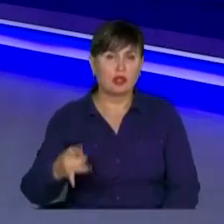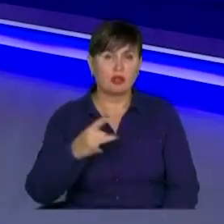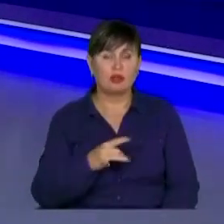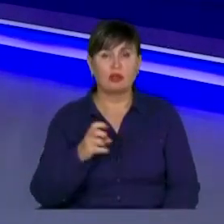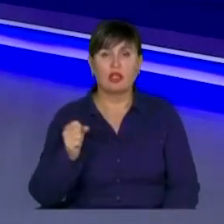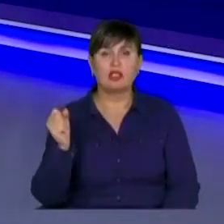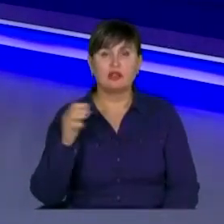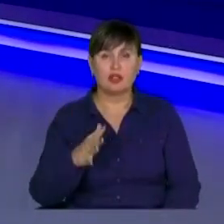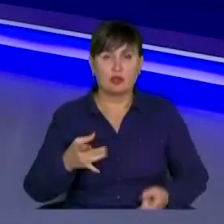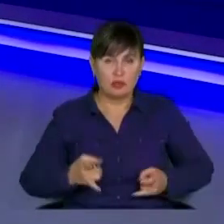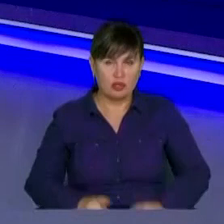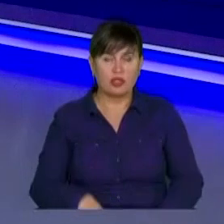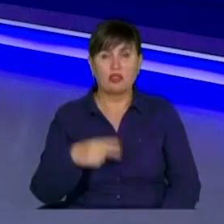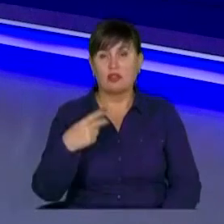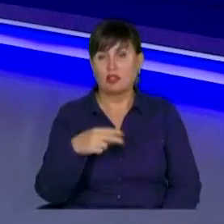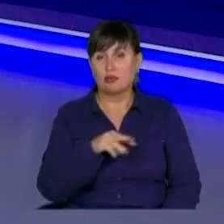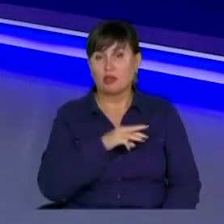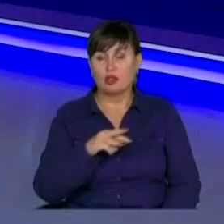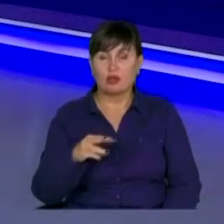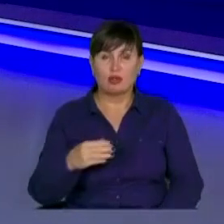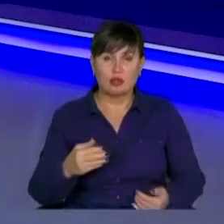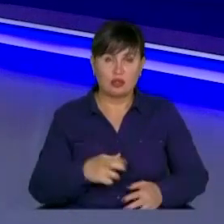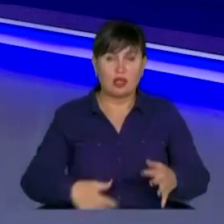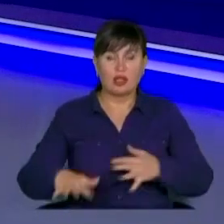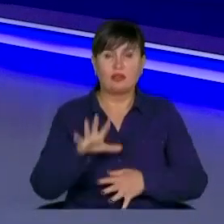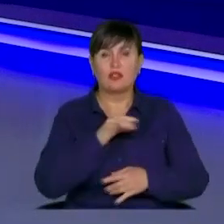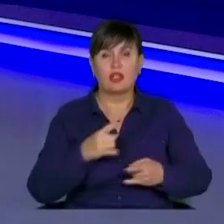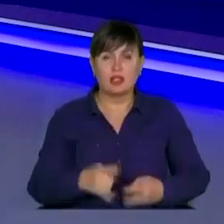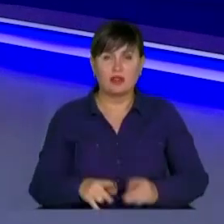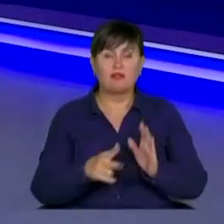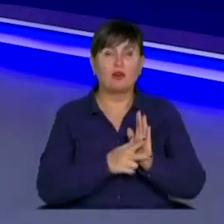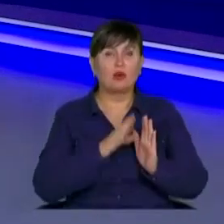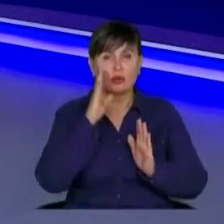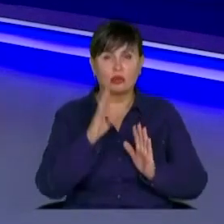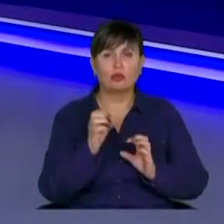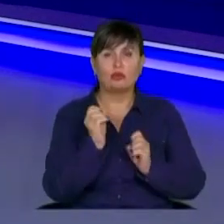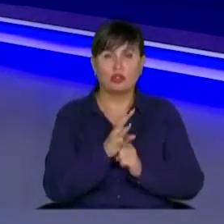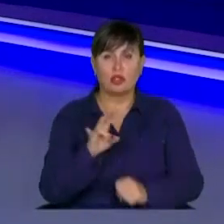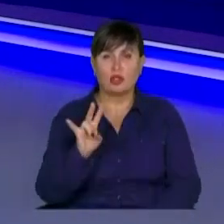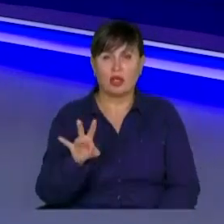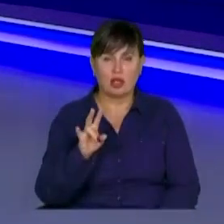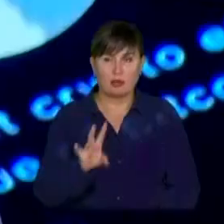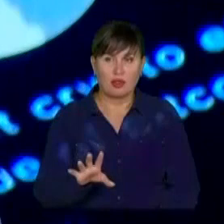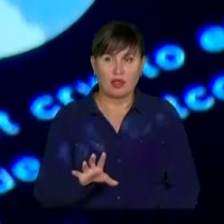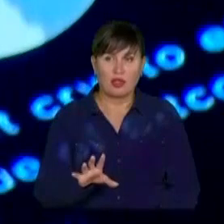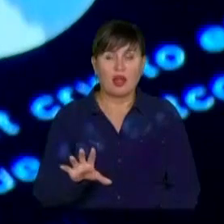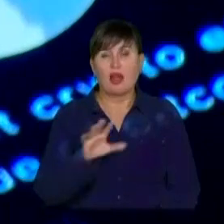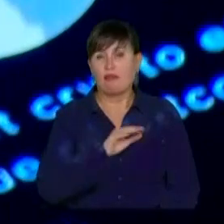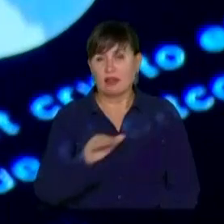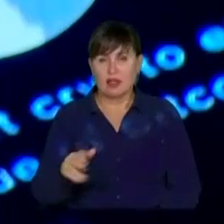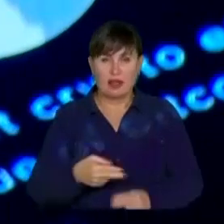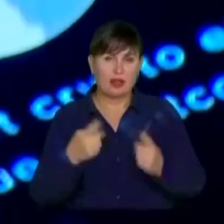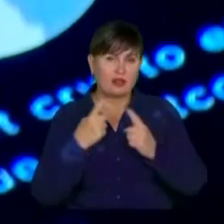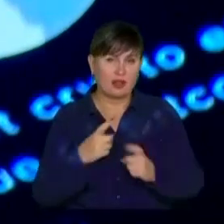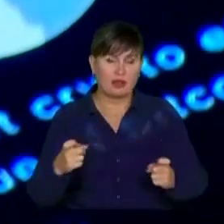свет появились 20-миллионные жители страны. Все они родились в 8 утра 14 ноября. Официально эту